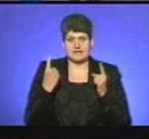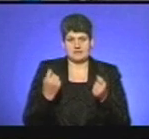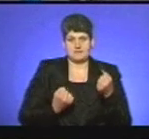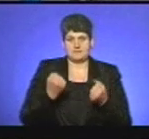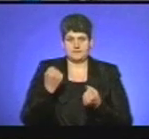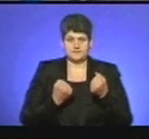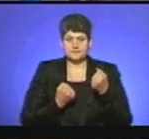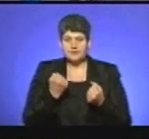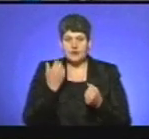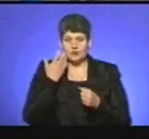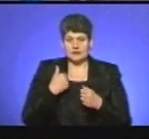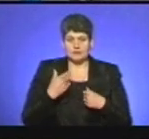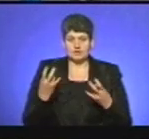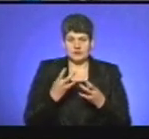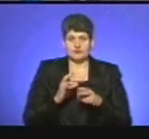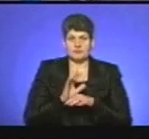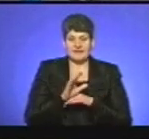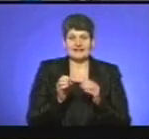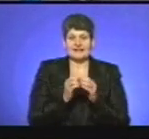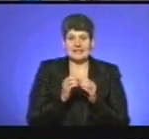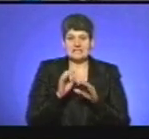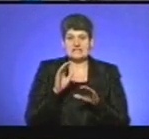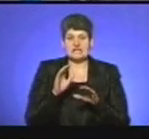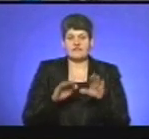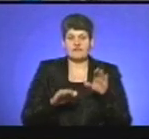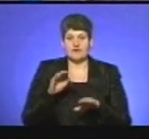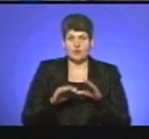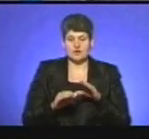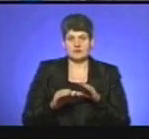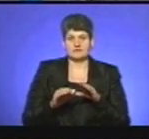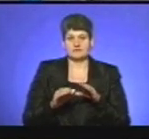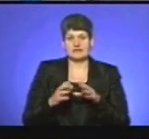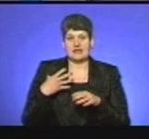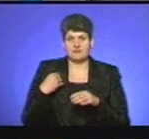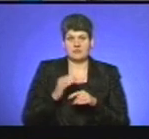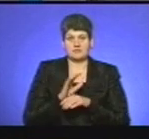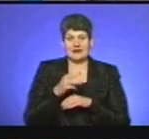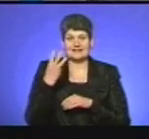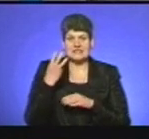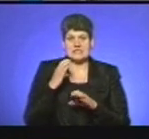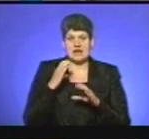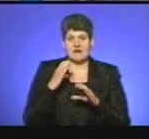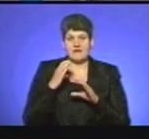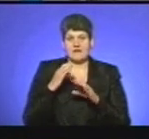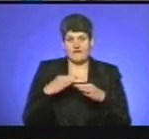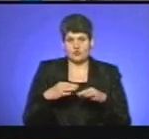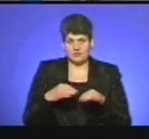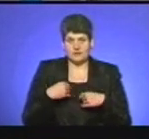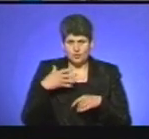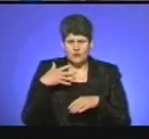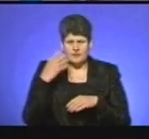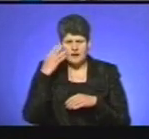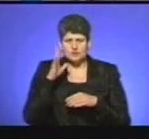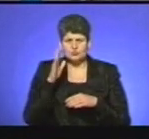автомобілями. Коли нам потрібно відправити 10 вагонів на Львів, ми відправляємо 30 автомобілів. Можемо уявити, що станеться з нашими дорогами і зі